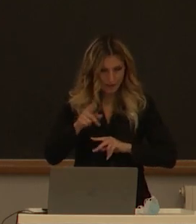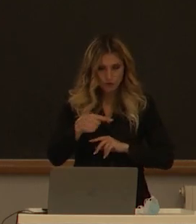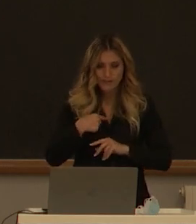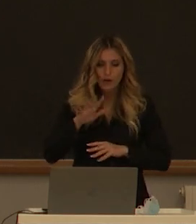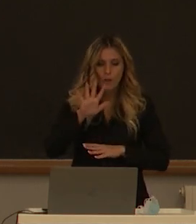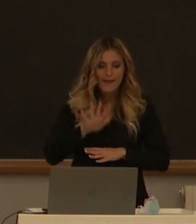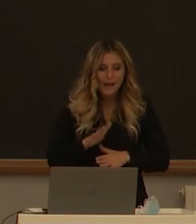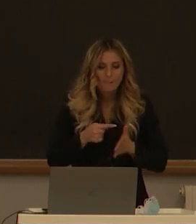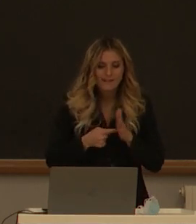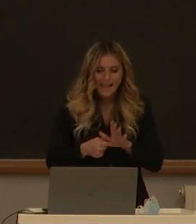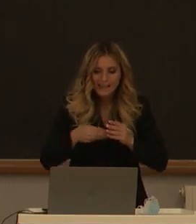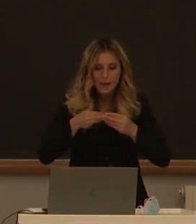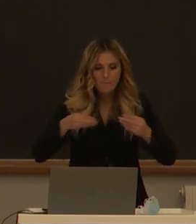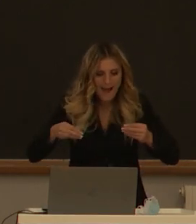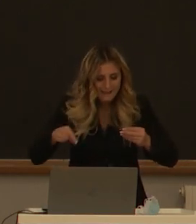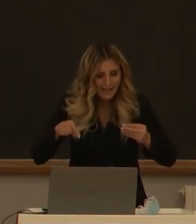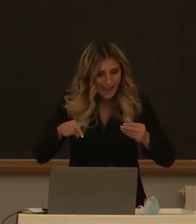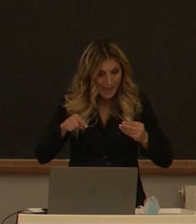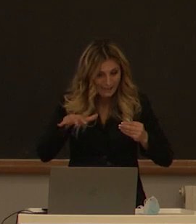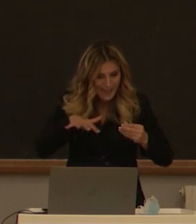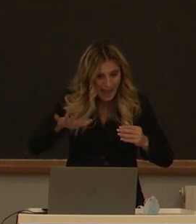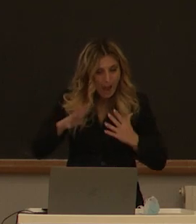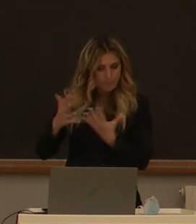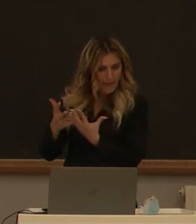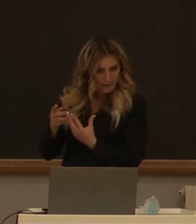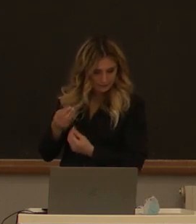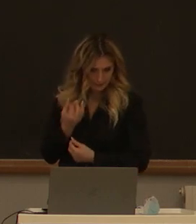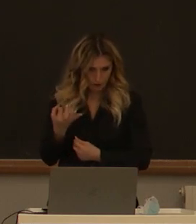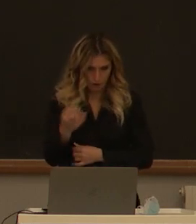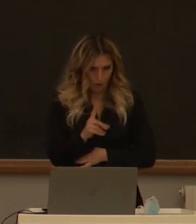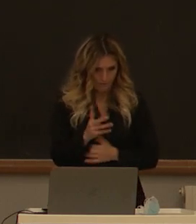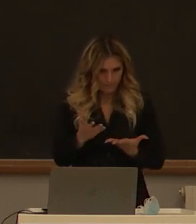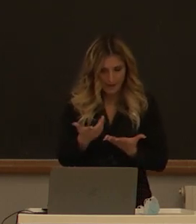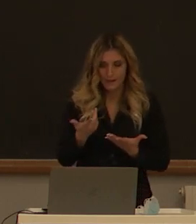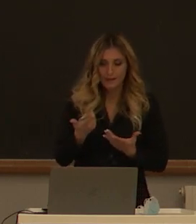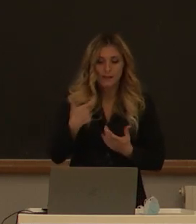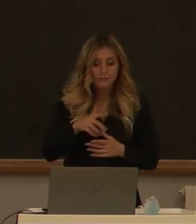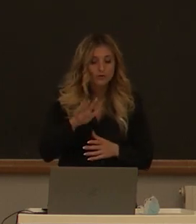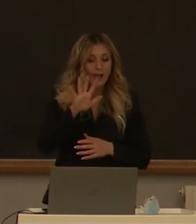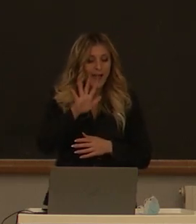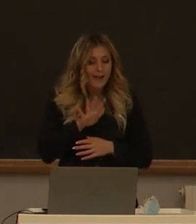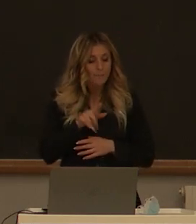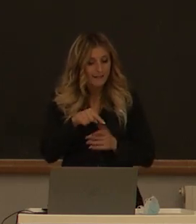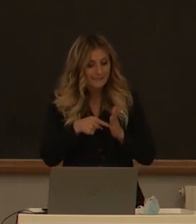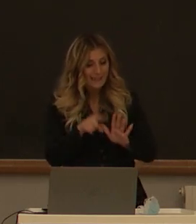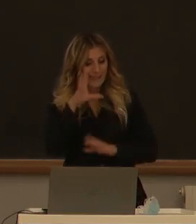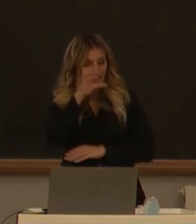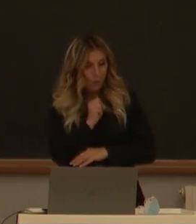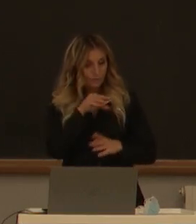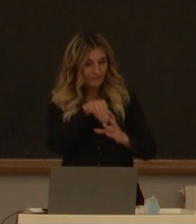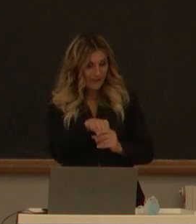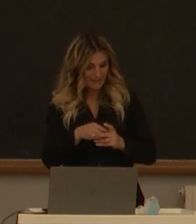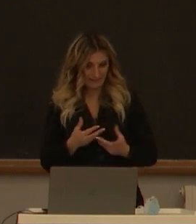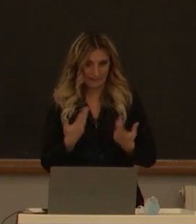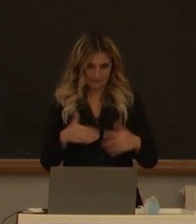di materie ambientali che erano rappresentanti anche delle università locali. Quindi questo diciamo ce